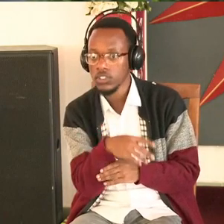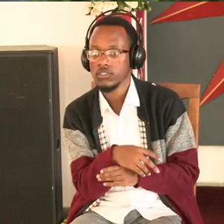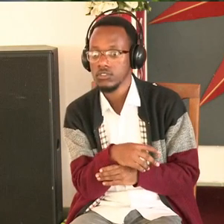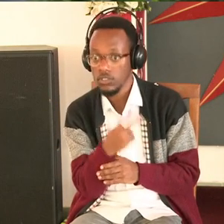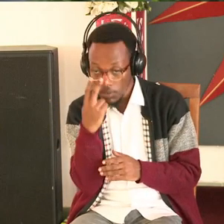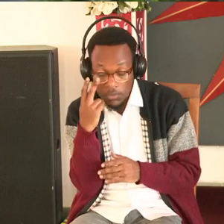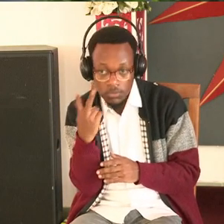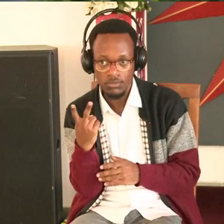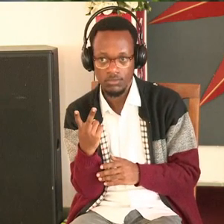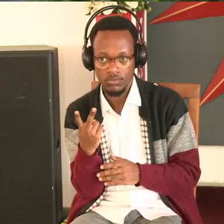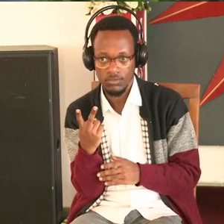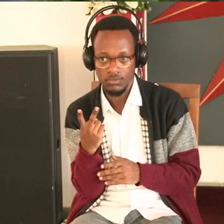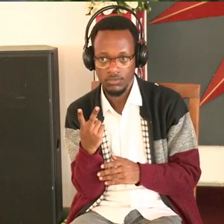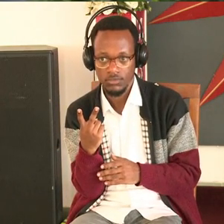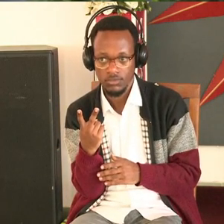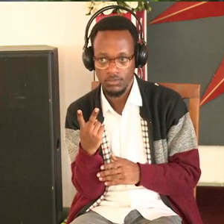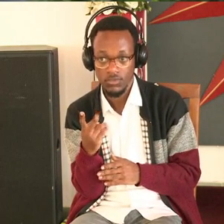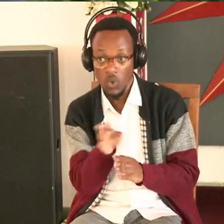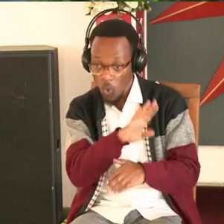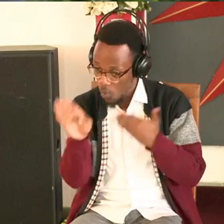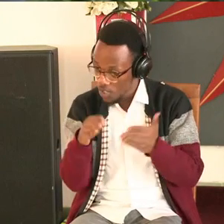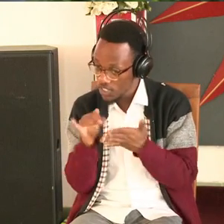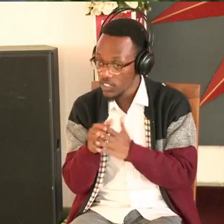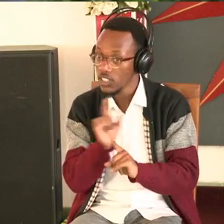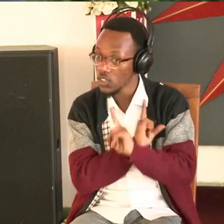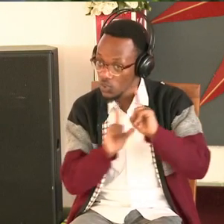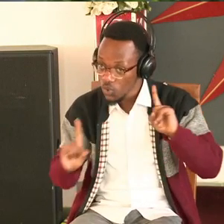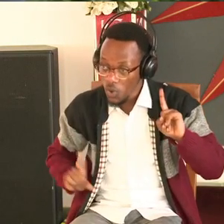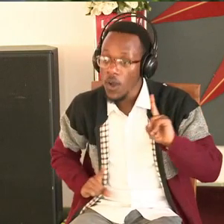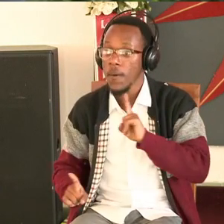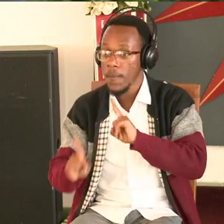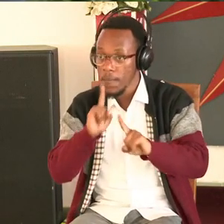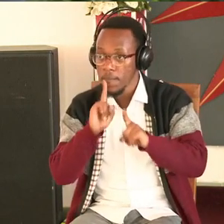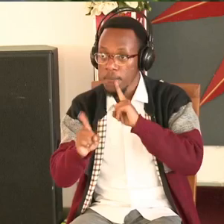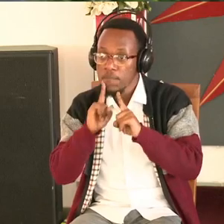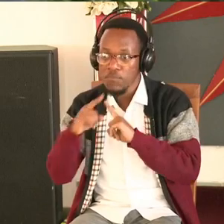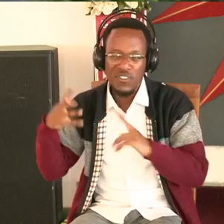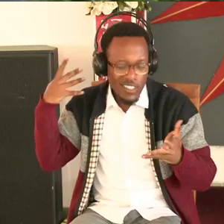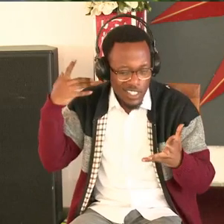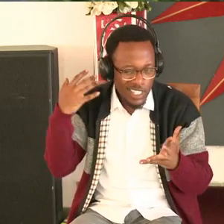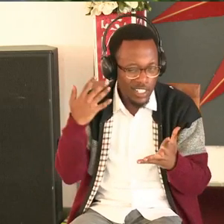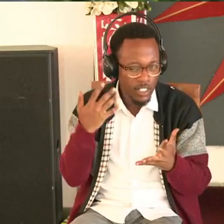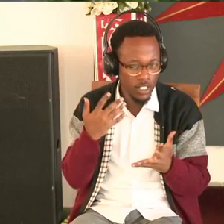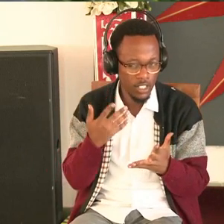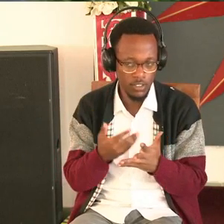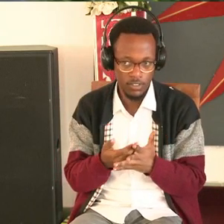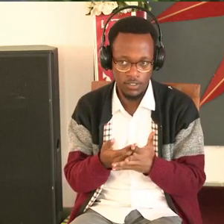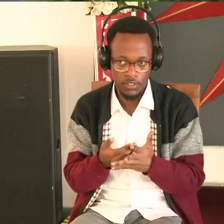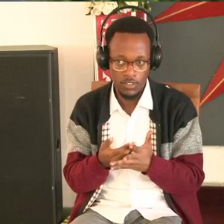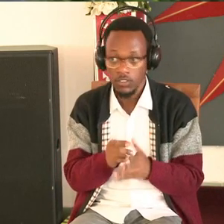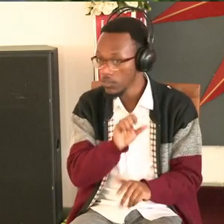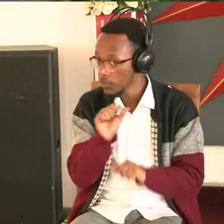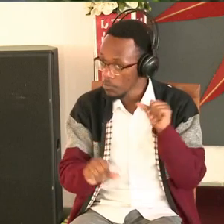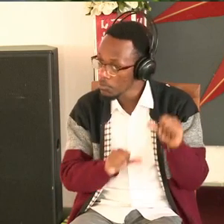tout ce que le Seigneur a prédit pour la fin des temps